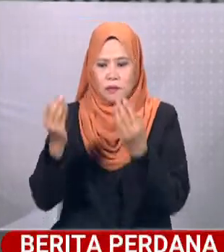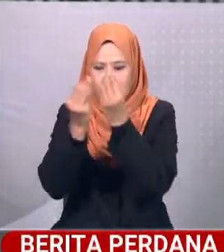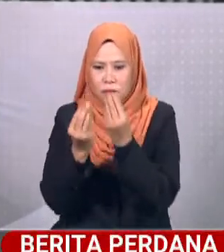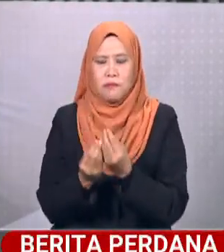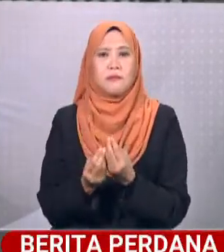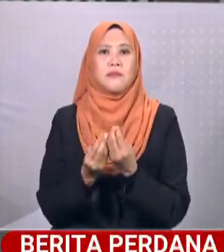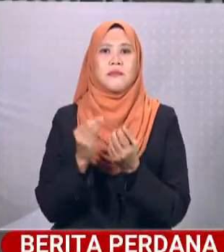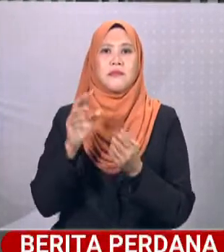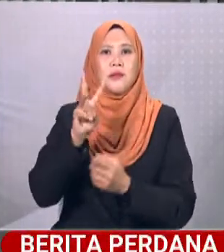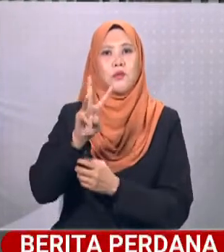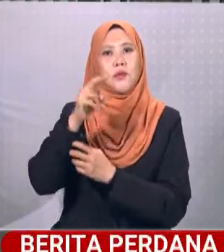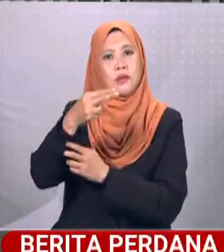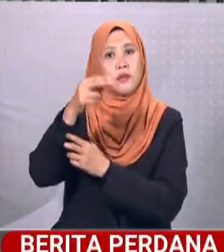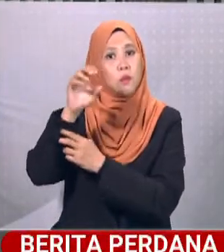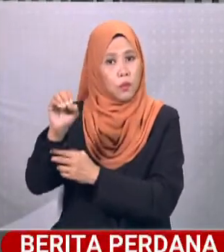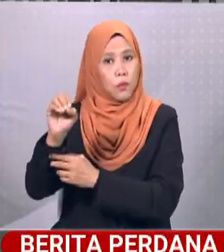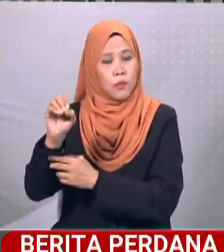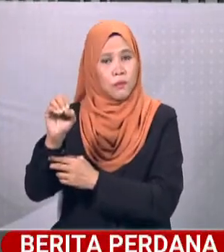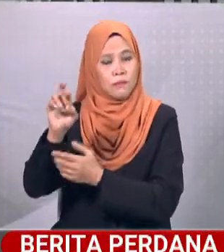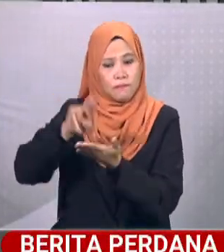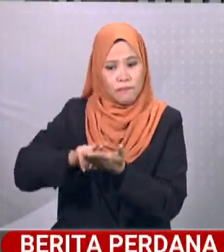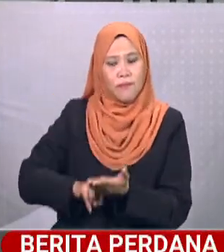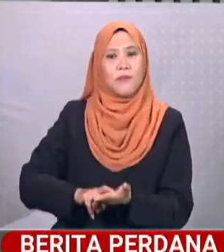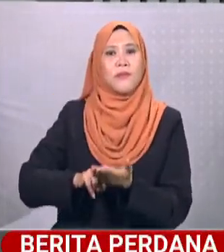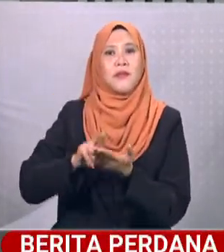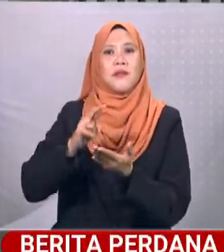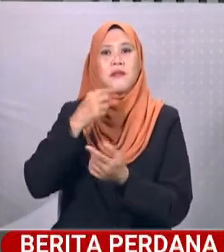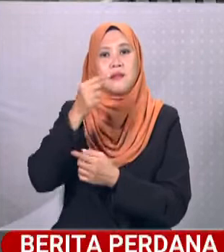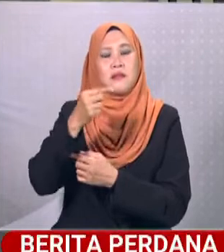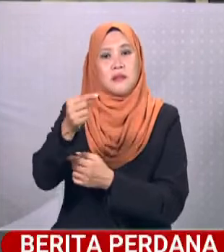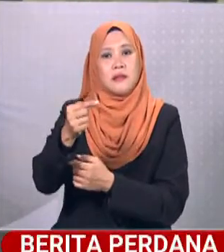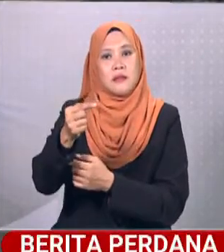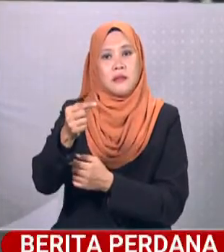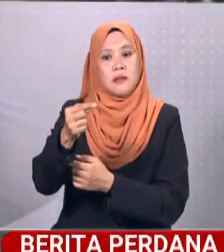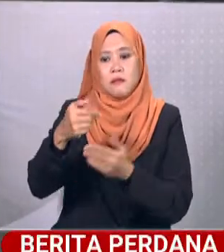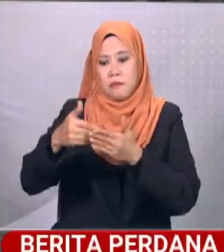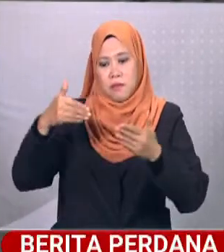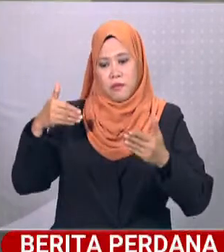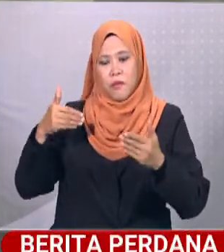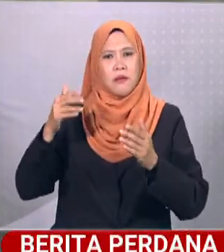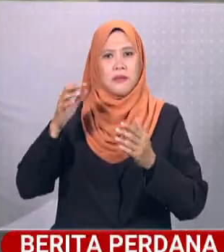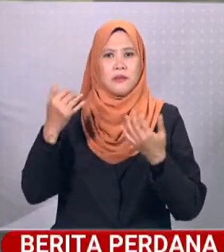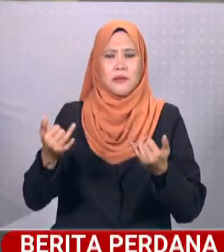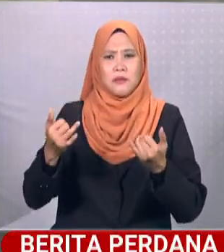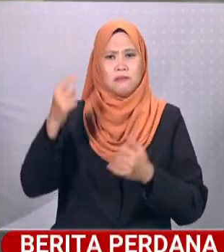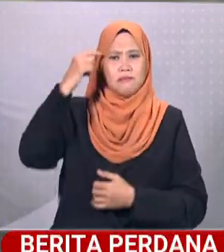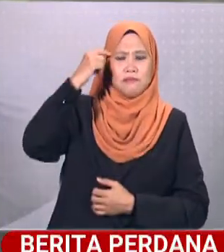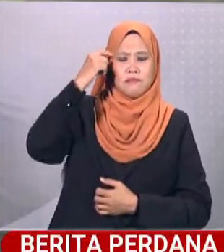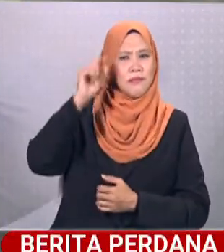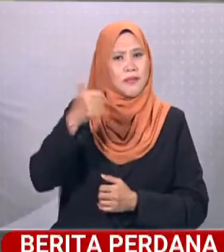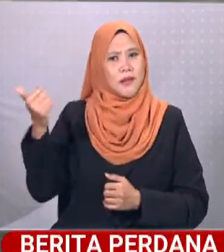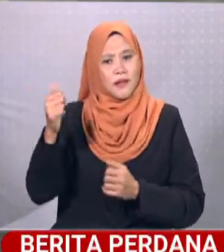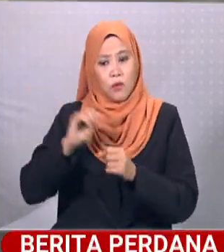Ketua Pertubuhan Kesihatan Sedunia WHO, Tedros Adhanom Ghebreyesus, sebelum ini nyata meleset sekaligus